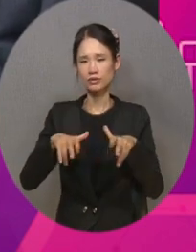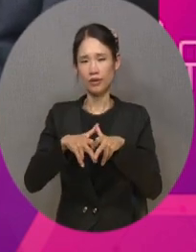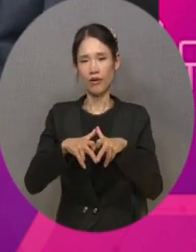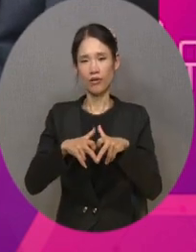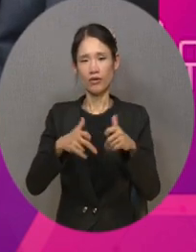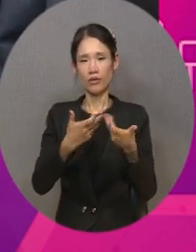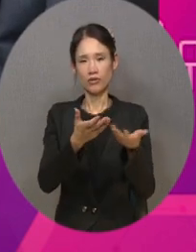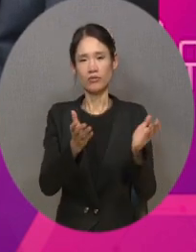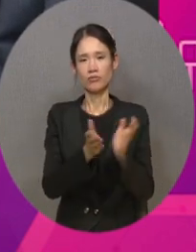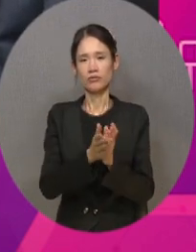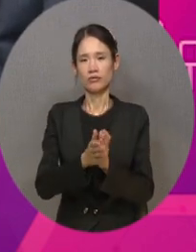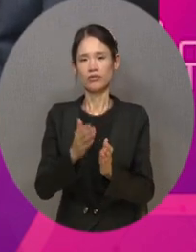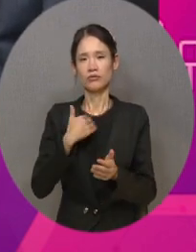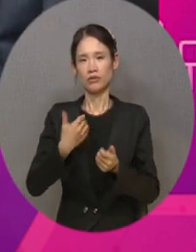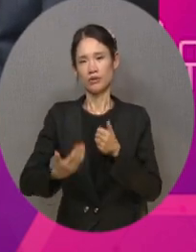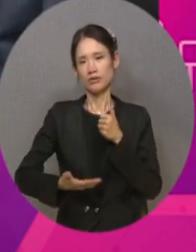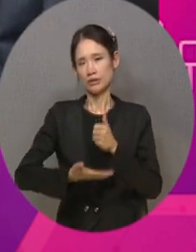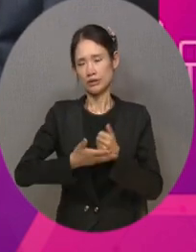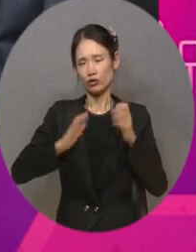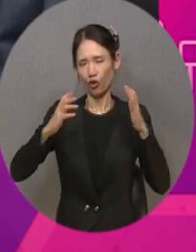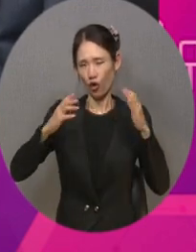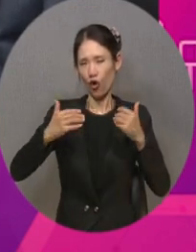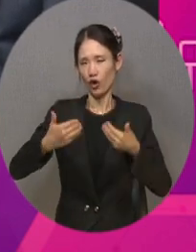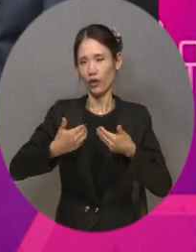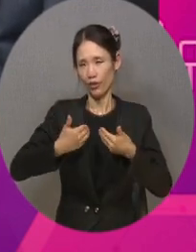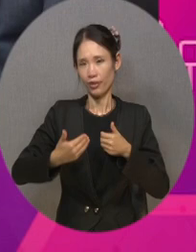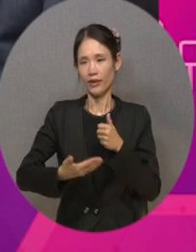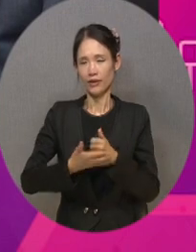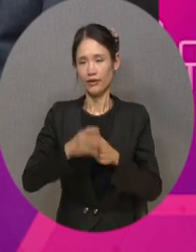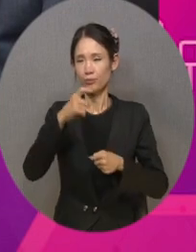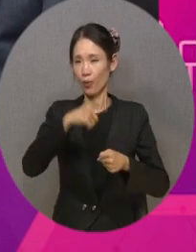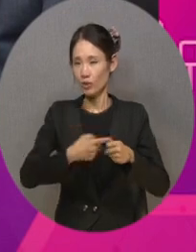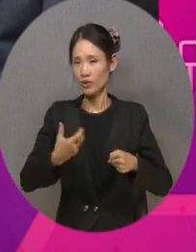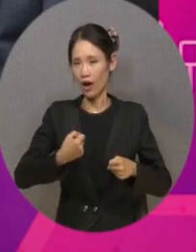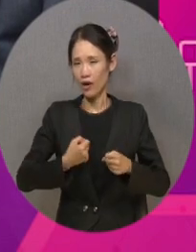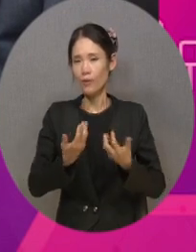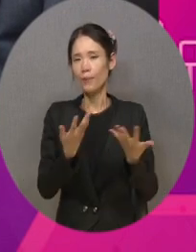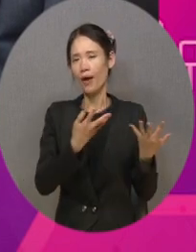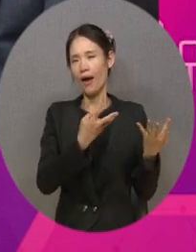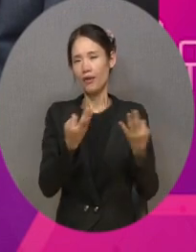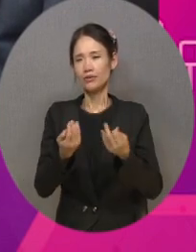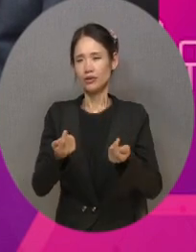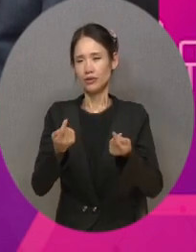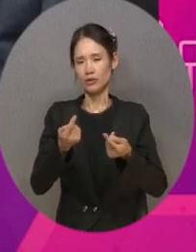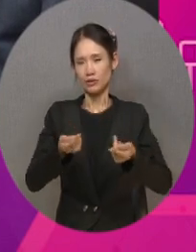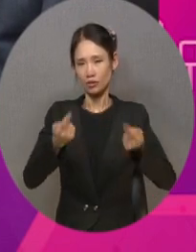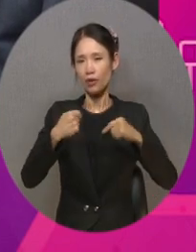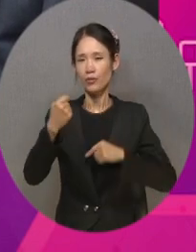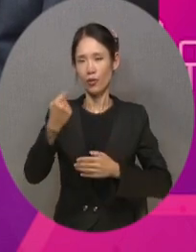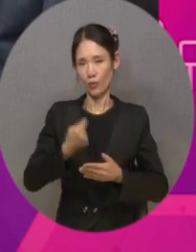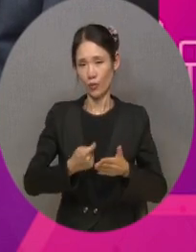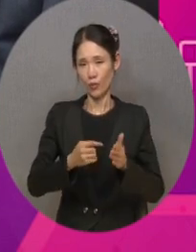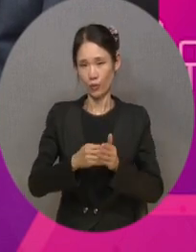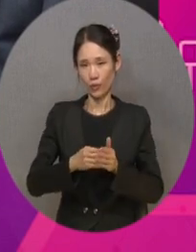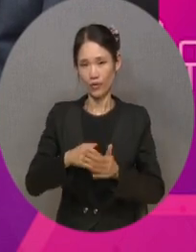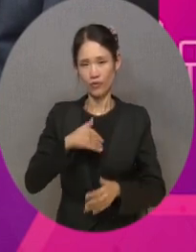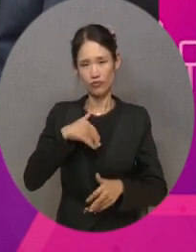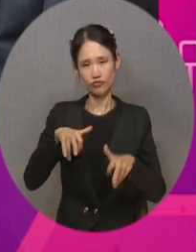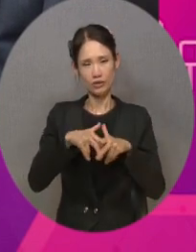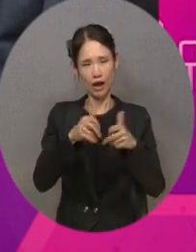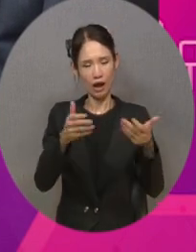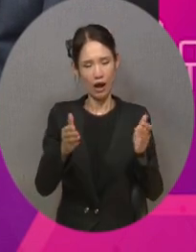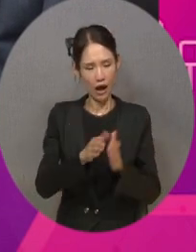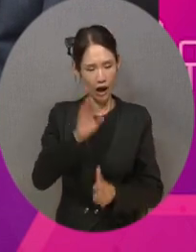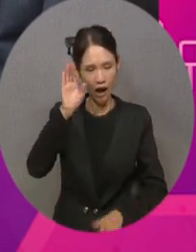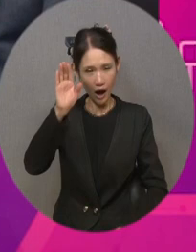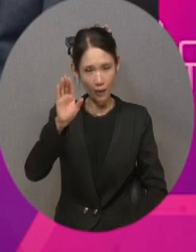분들이 또 저를 응원하는 취지에서도 많이 오셨어요, 뉴욕에도. 그래서 제가 우리 장애계가